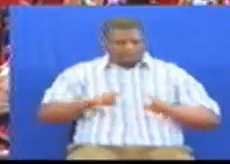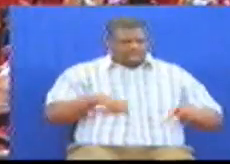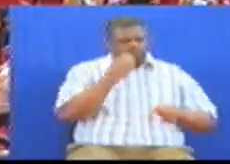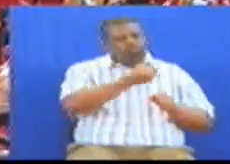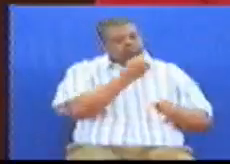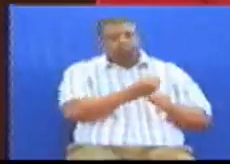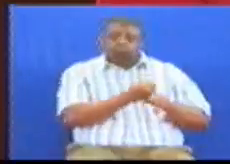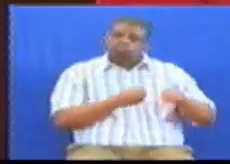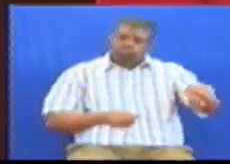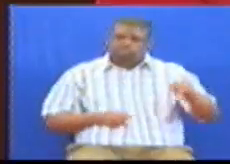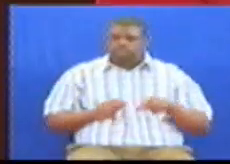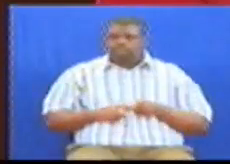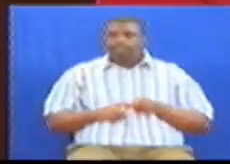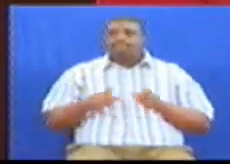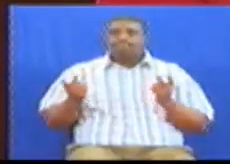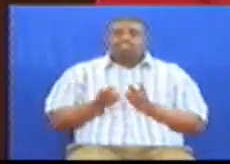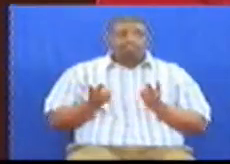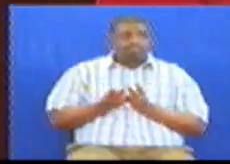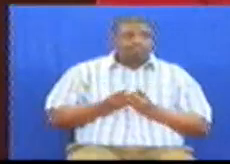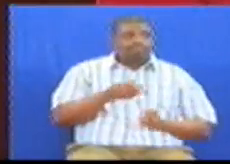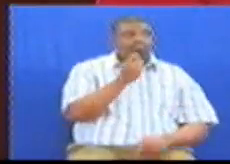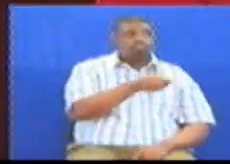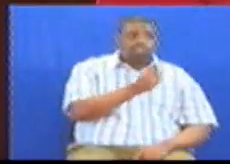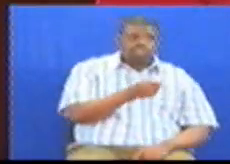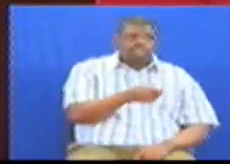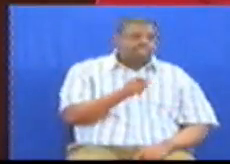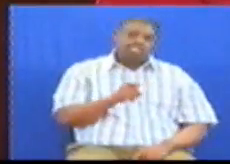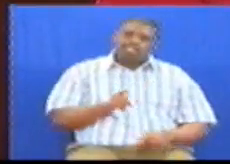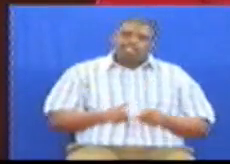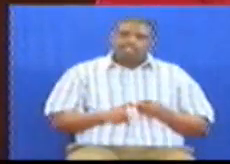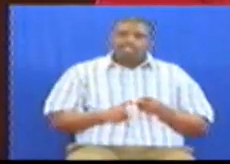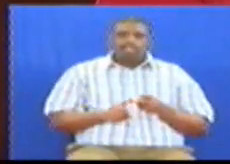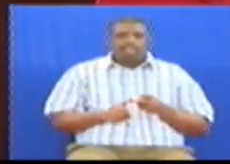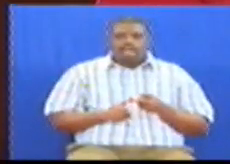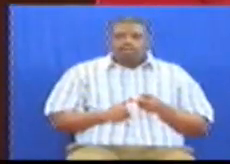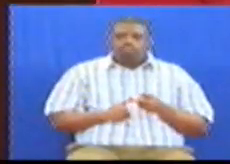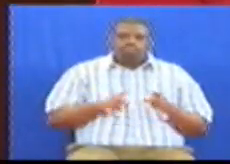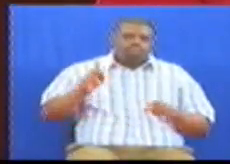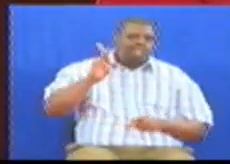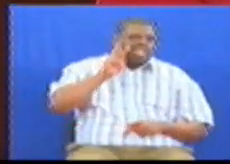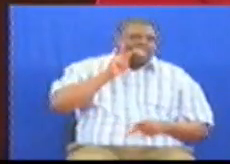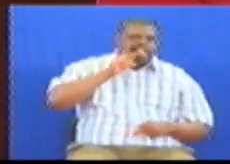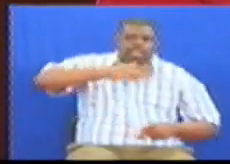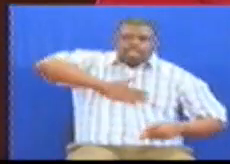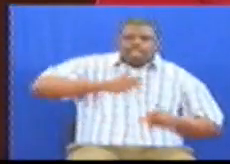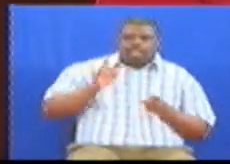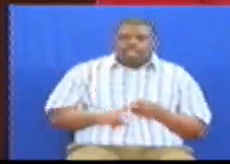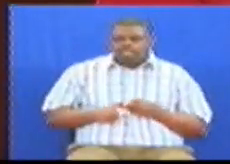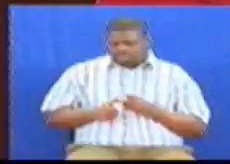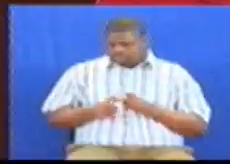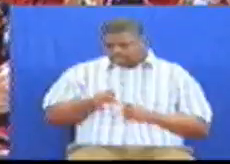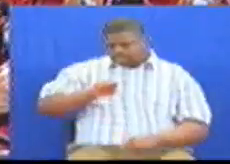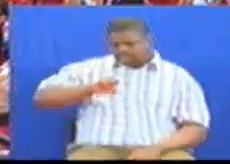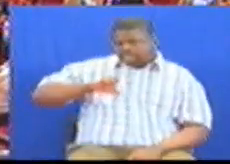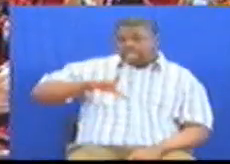Lakini kipekee ni kupongeze kaka yangu Selemani Jafo kwa kazi mzuri unayoifanya katika ofisi hii ya